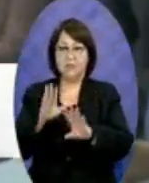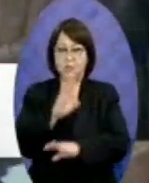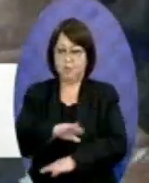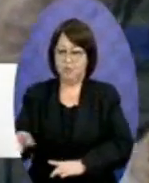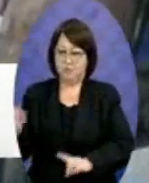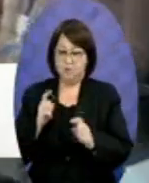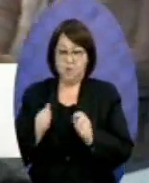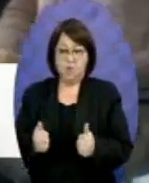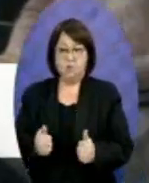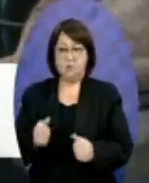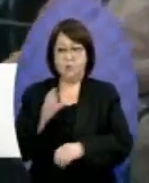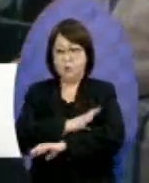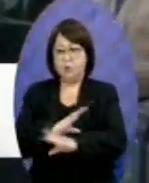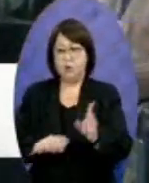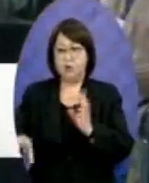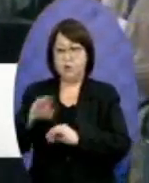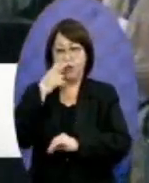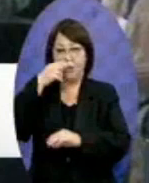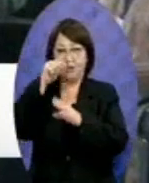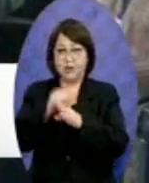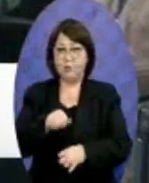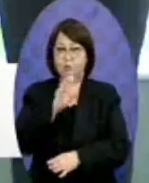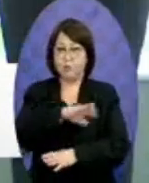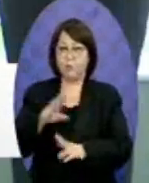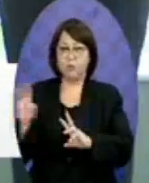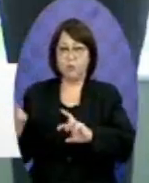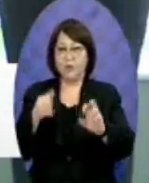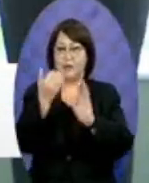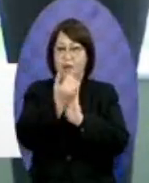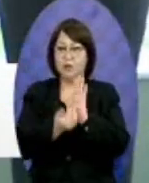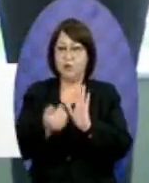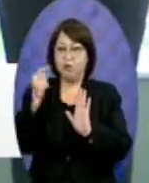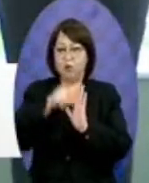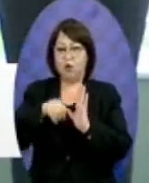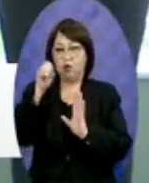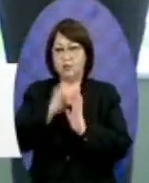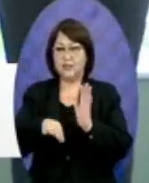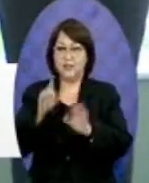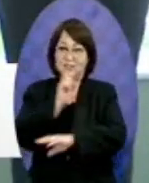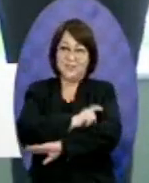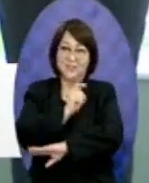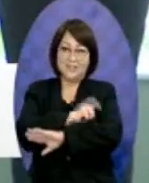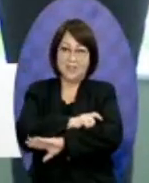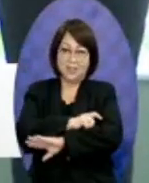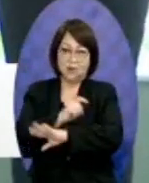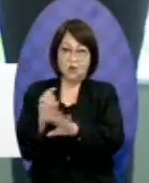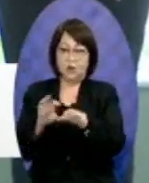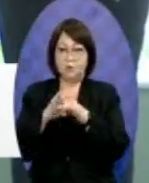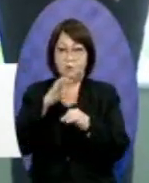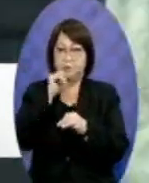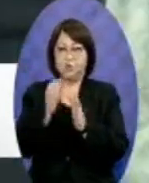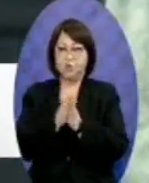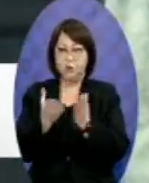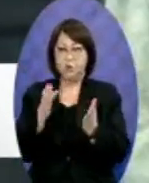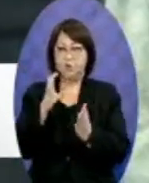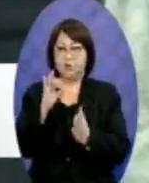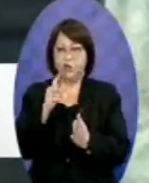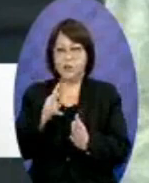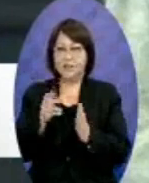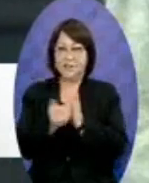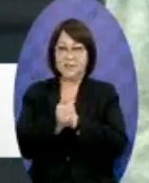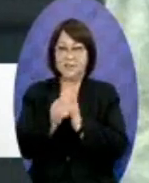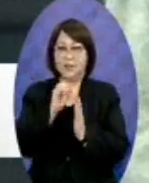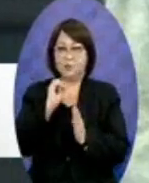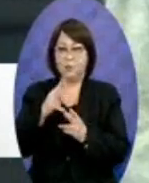Сургуулийн орчинд ажиглагдсан бас нэг дарамтын хүүхдүүд судалгааны тайландаа дурдсан байна. Энэ нь хичээлд хамаарахгүй ном сонин сэтгүүл тасалбар болон бусад